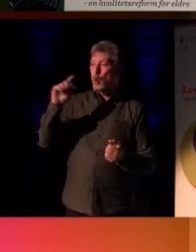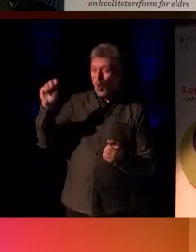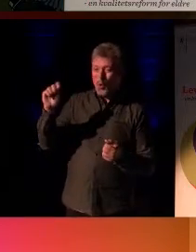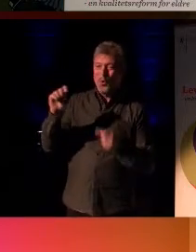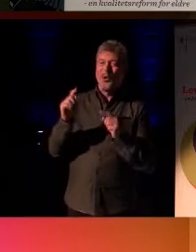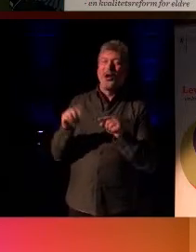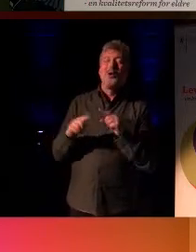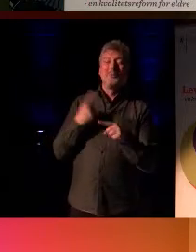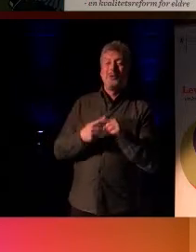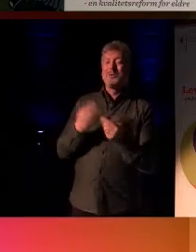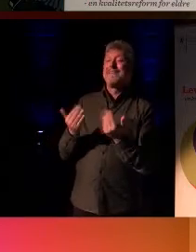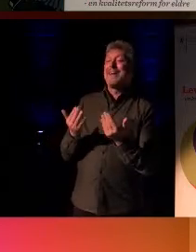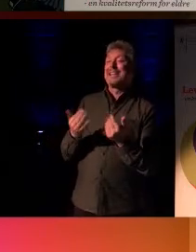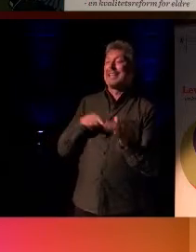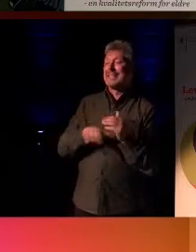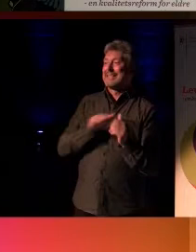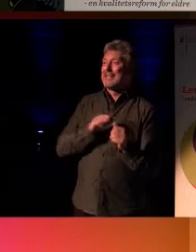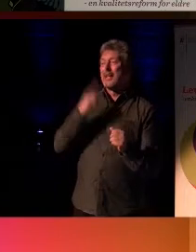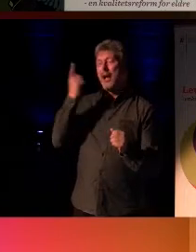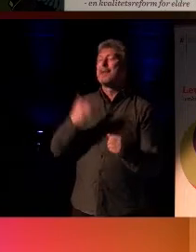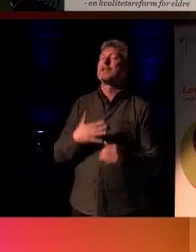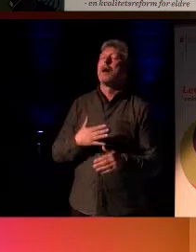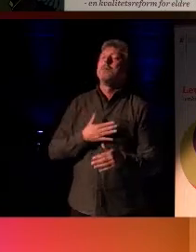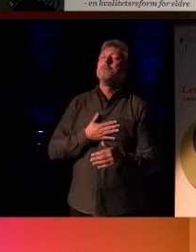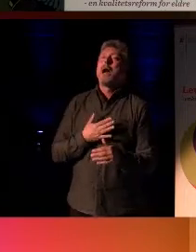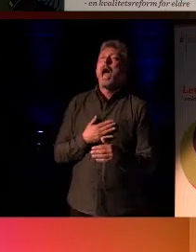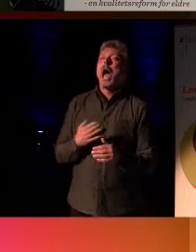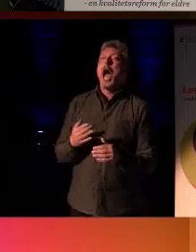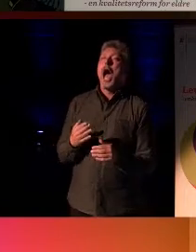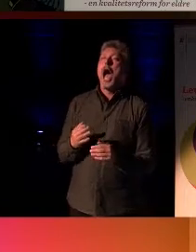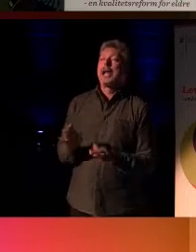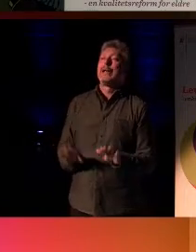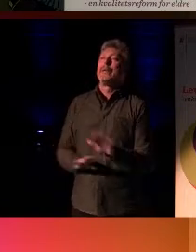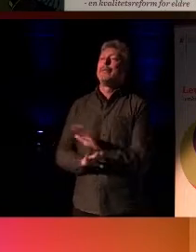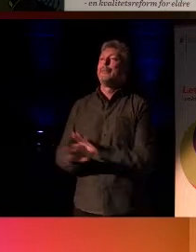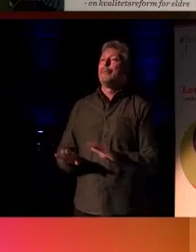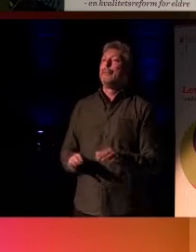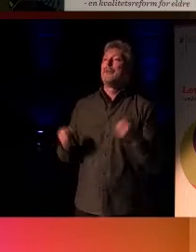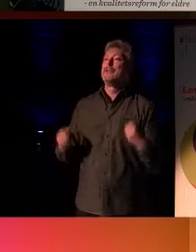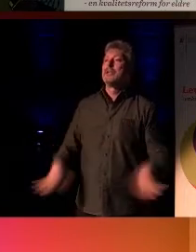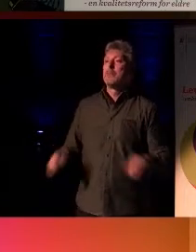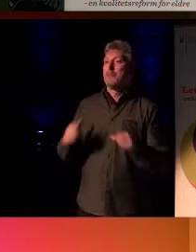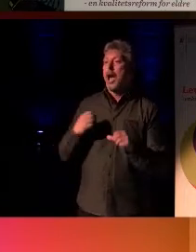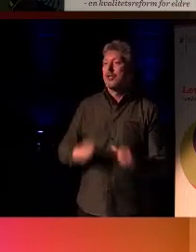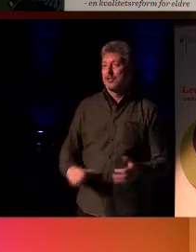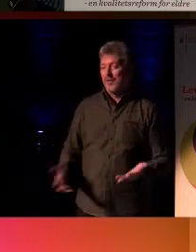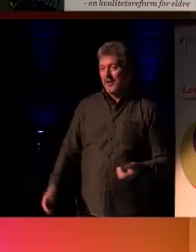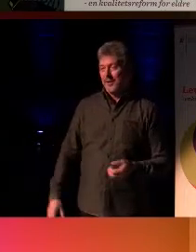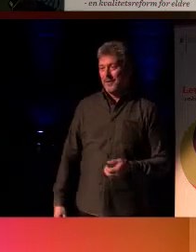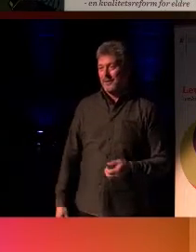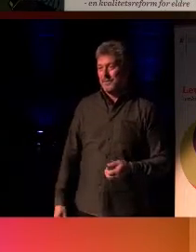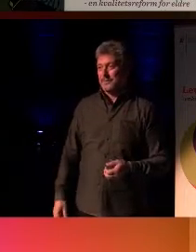selv kan bli et behagelig alibi for å ikke ta ansvar. I